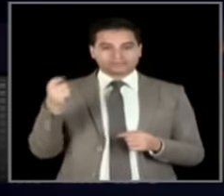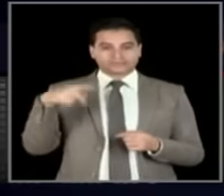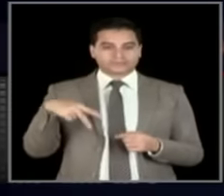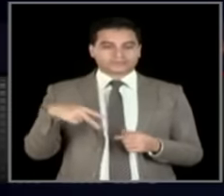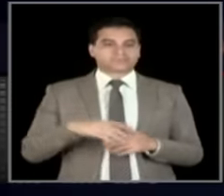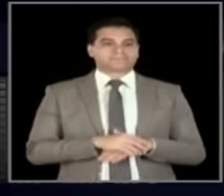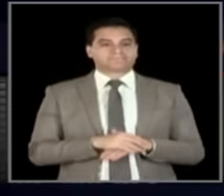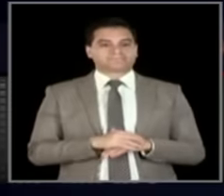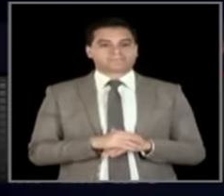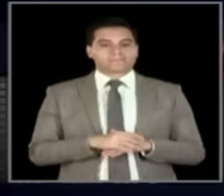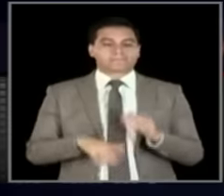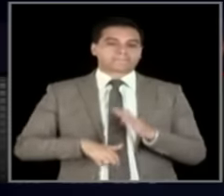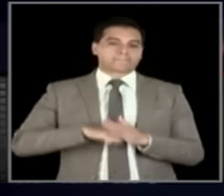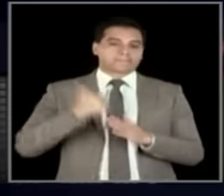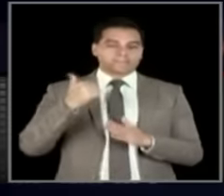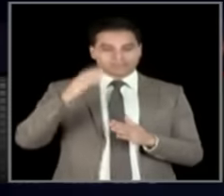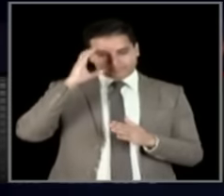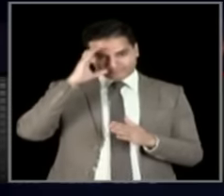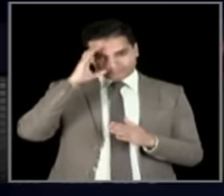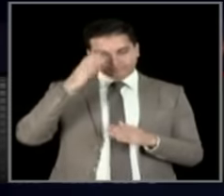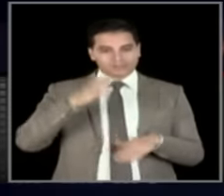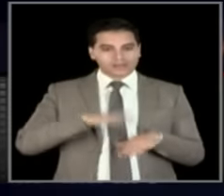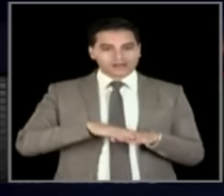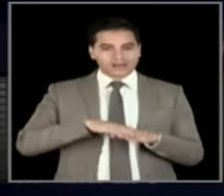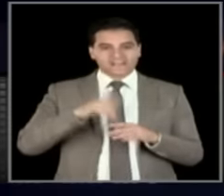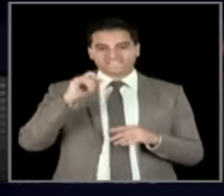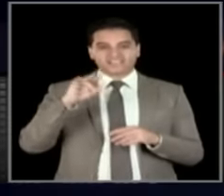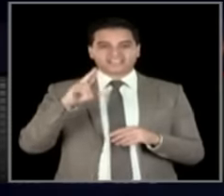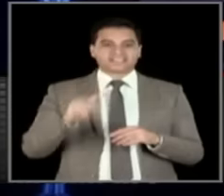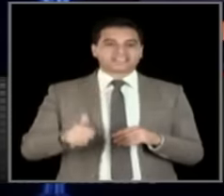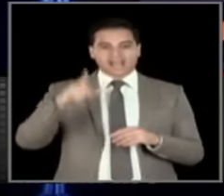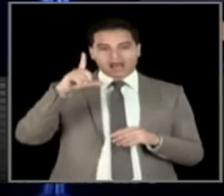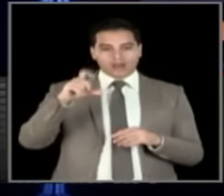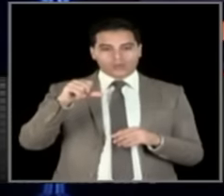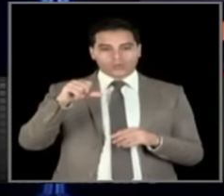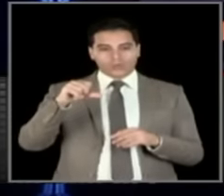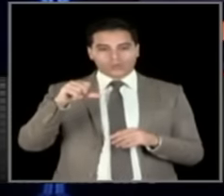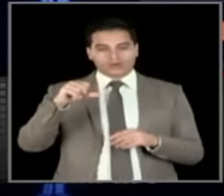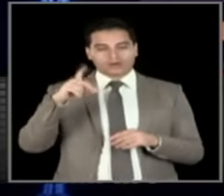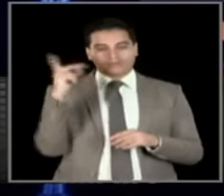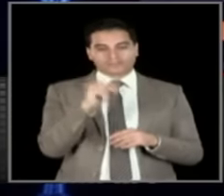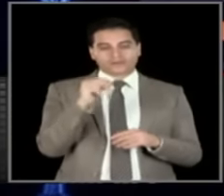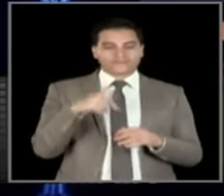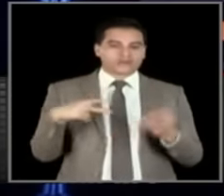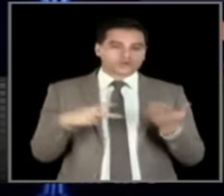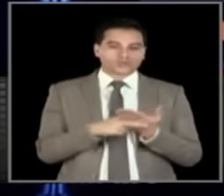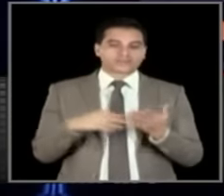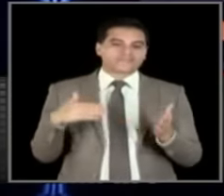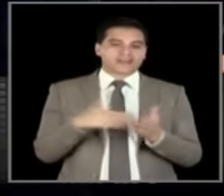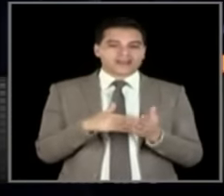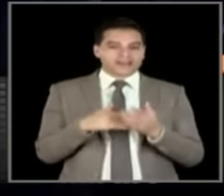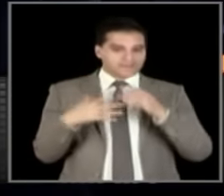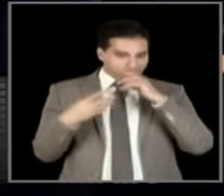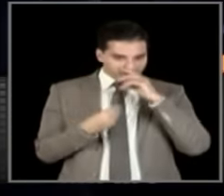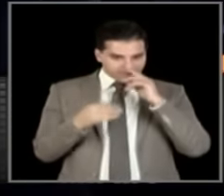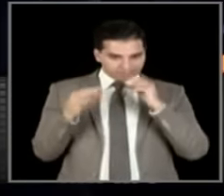1985 فاز الزمالك على فيتالو البروندي في ربع نهائي البطولة. جمال عبد الحميد. مين